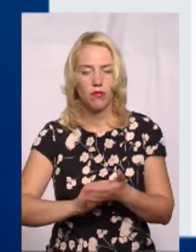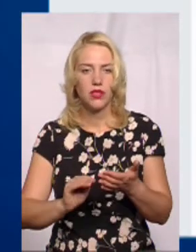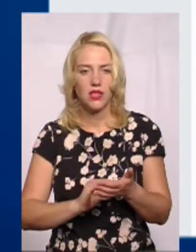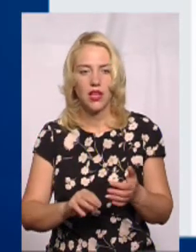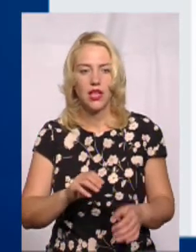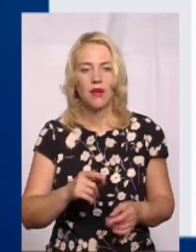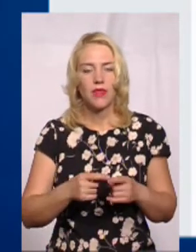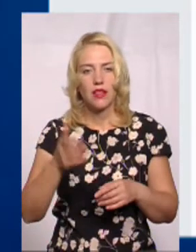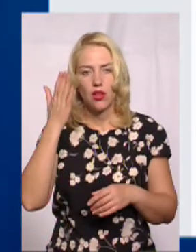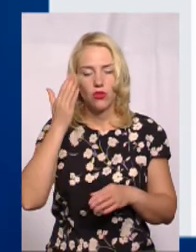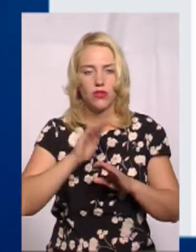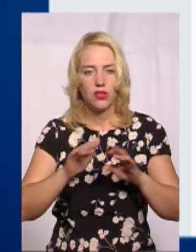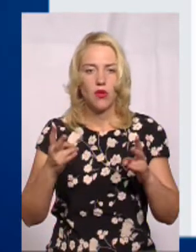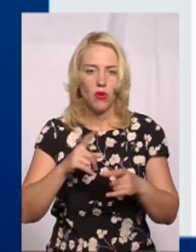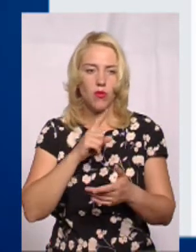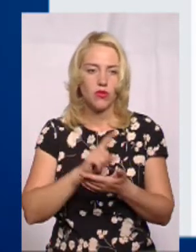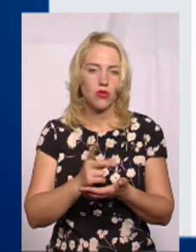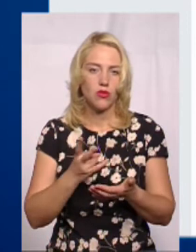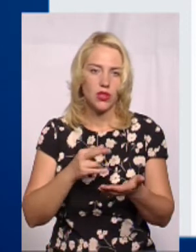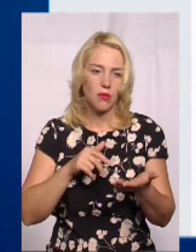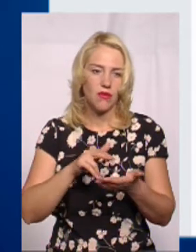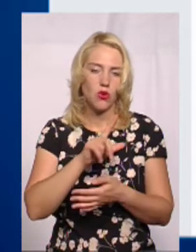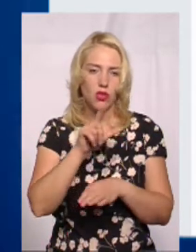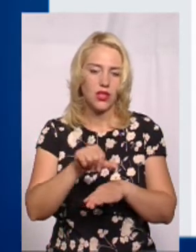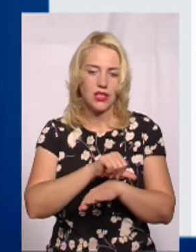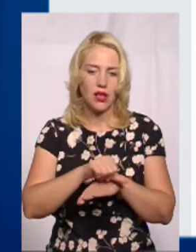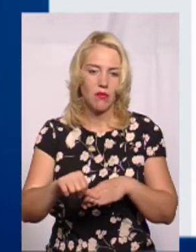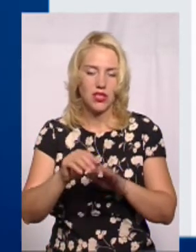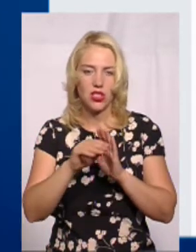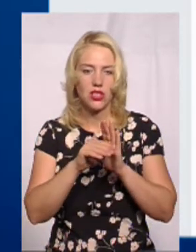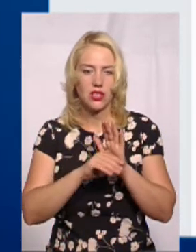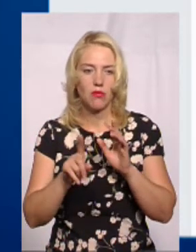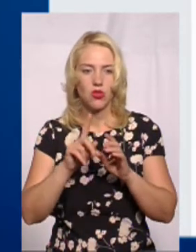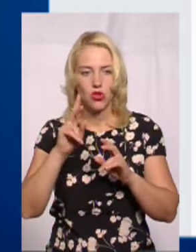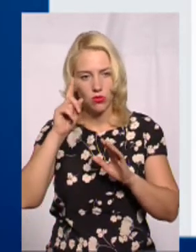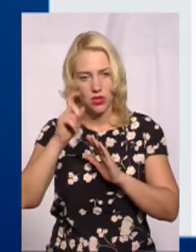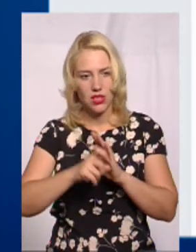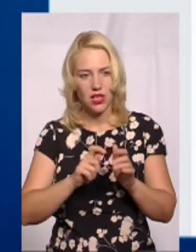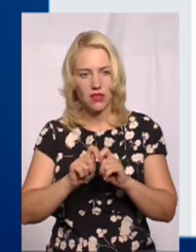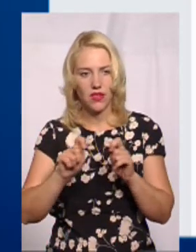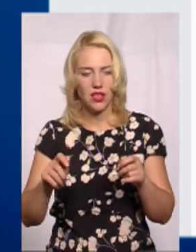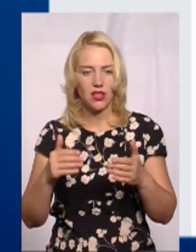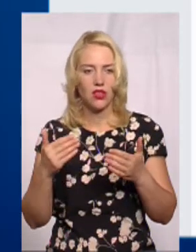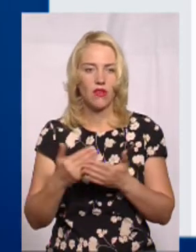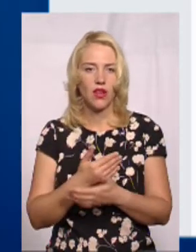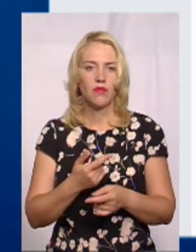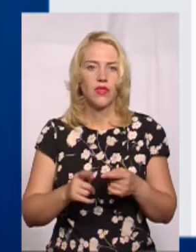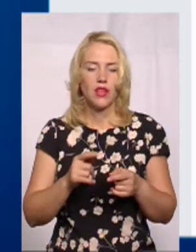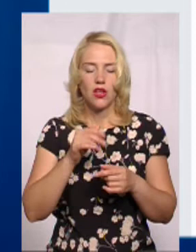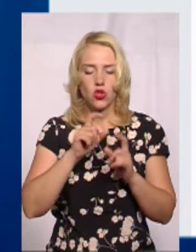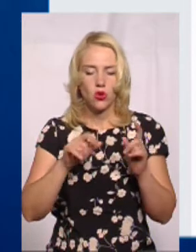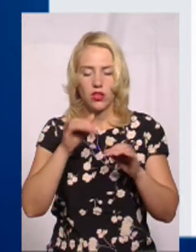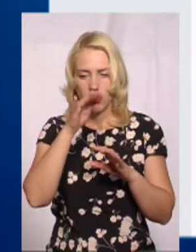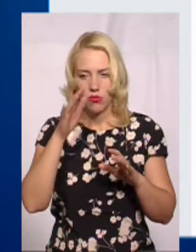Дом, талановитим дітям обов'язково потрібно виходити за межі системи, щоб дізнатися і відкривати нове. Дася Войтович, школа не